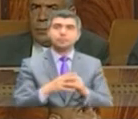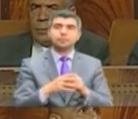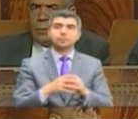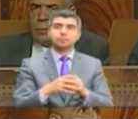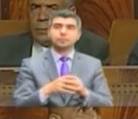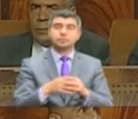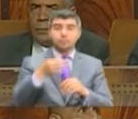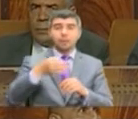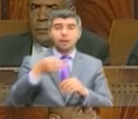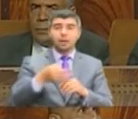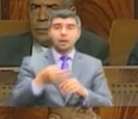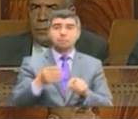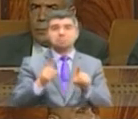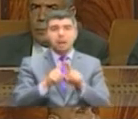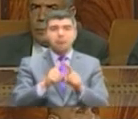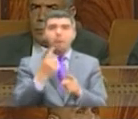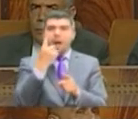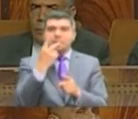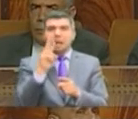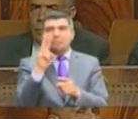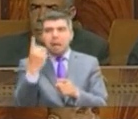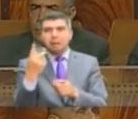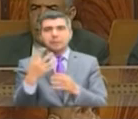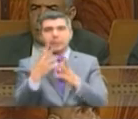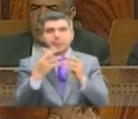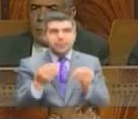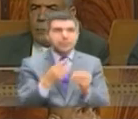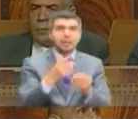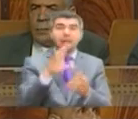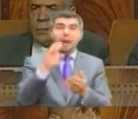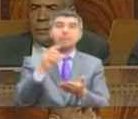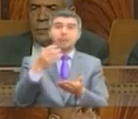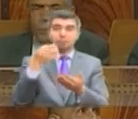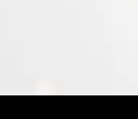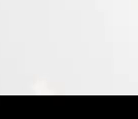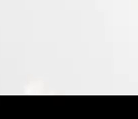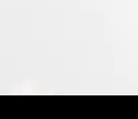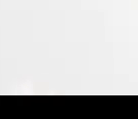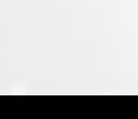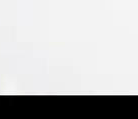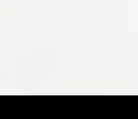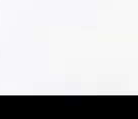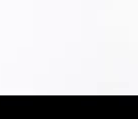ان يكون واحد الانقطاع في بلاصه، وهذا انا كنهضر على مني ما كيلقاوش. شكرا سيده.